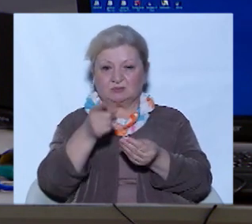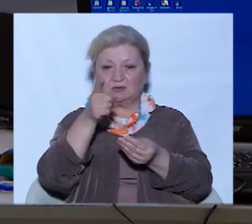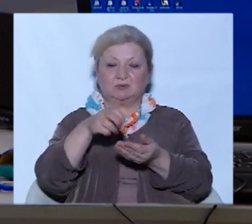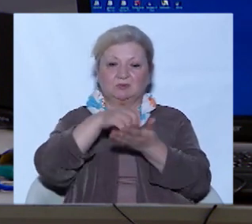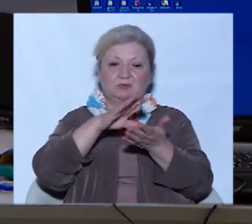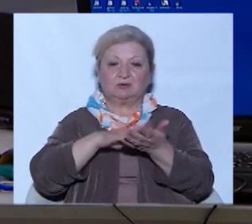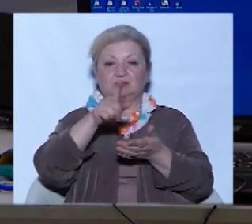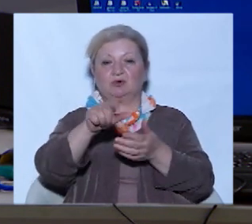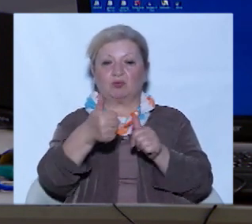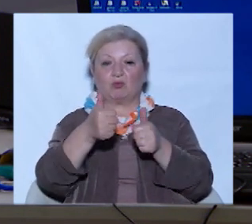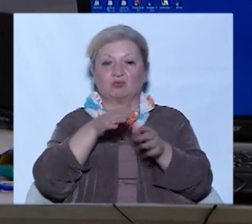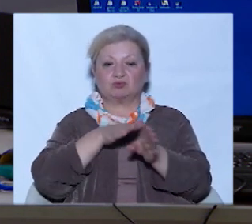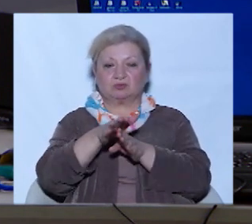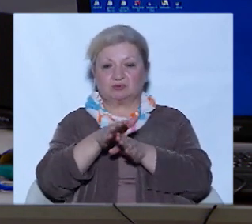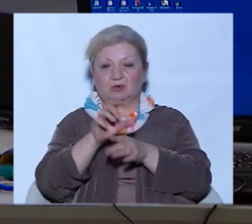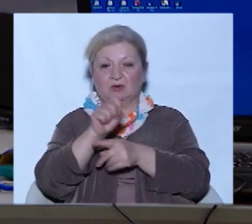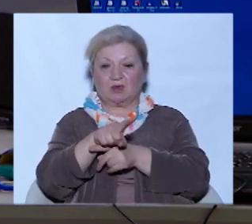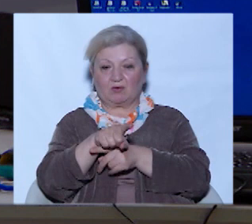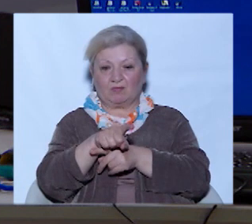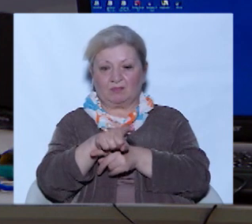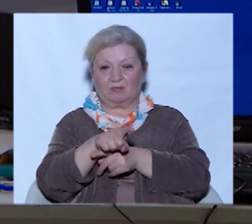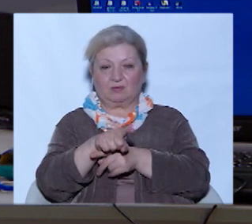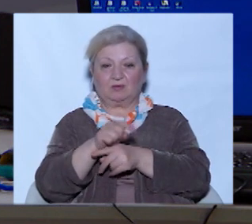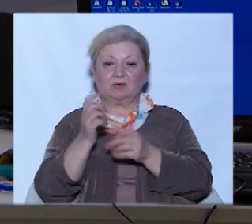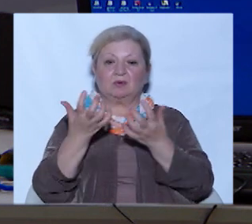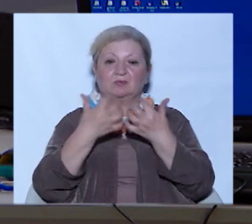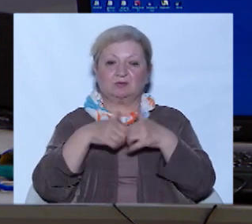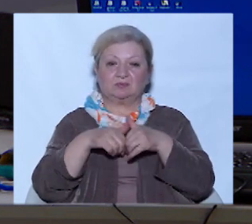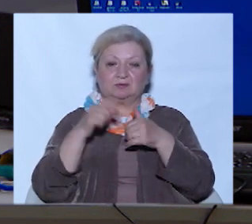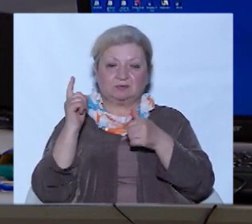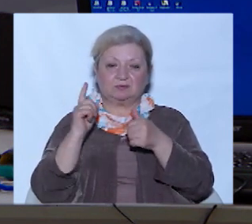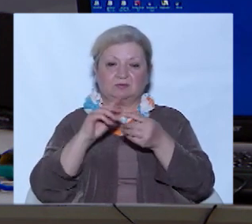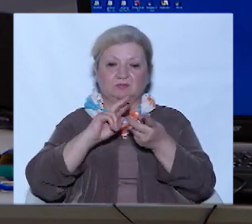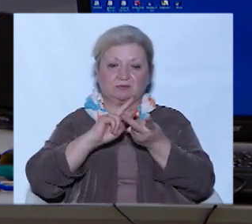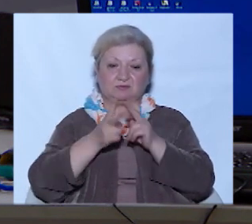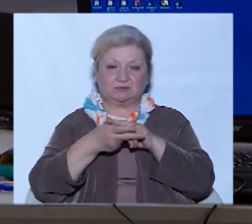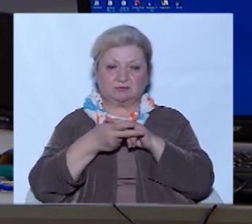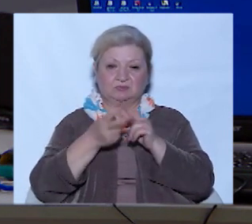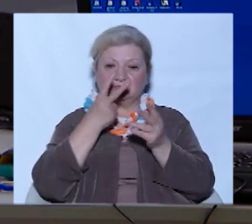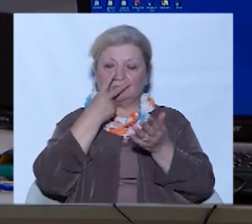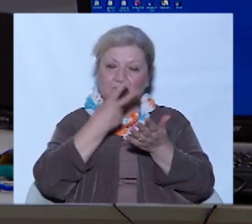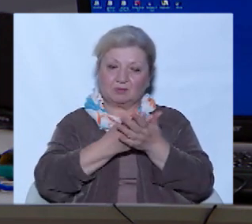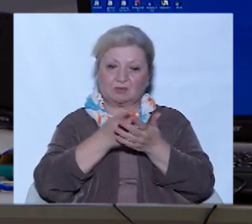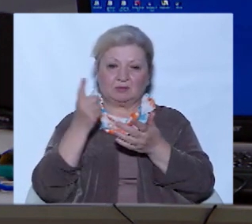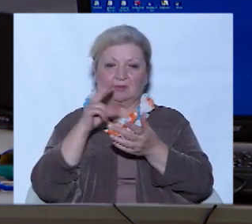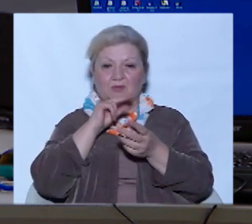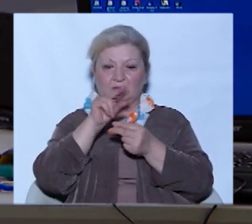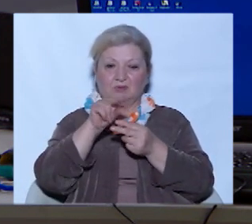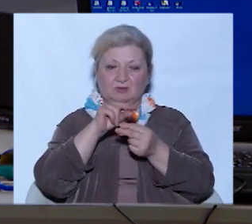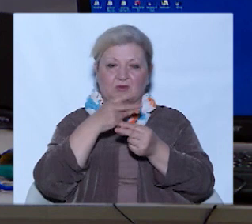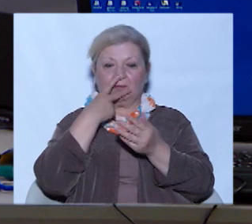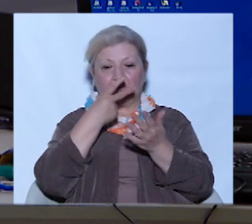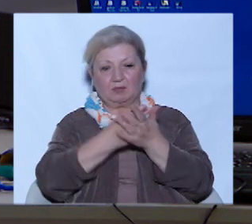ამ დავალებას გიფასებს, რამდენად სწორად შევასრულეთ, ხო, შეუცვალოთ რეჟიმი. სავარჯიშო, მაჩვენე ასო